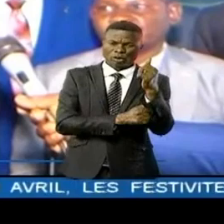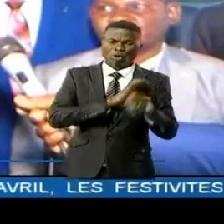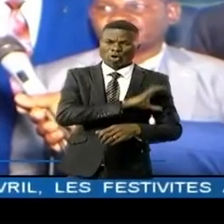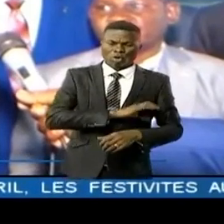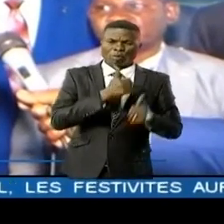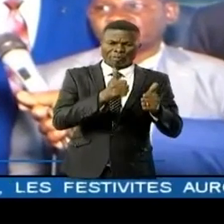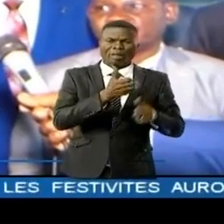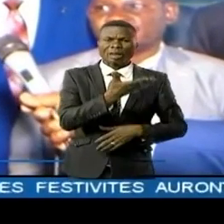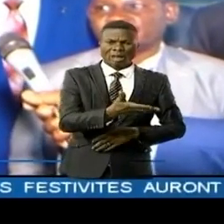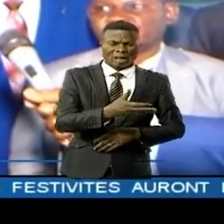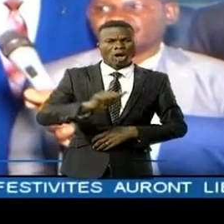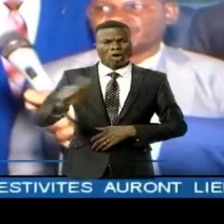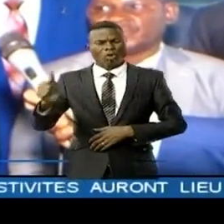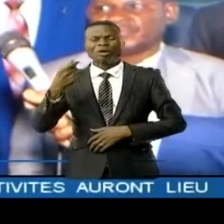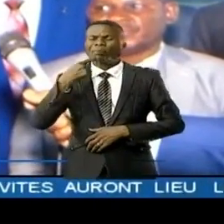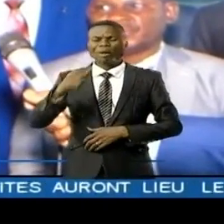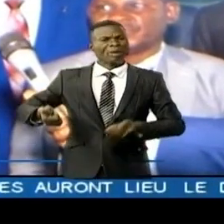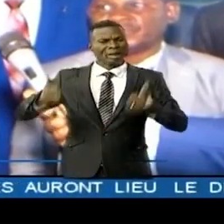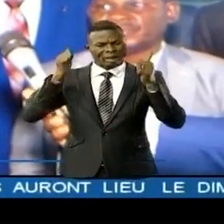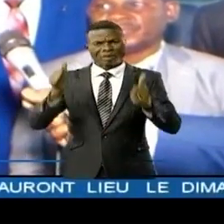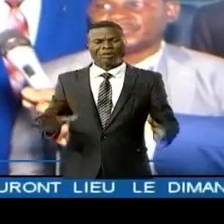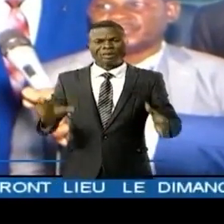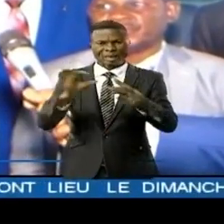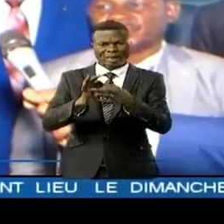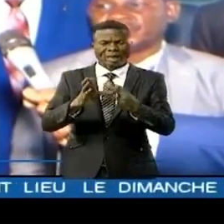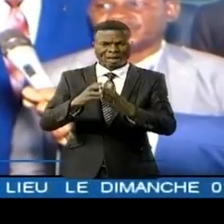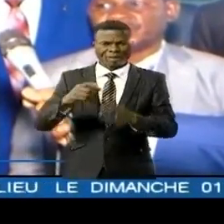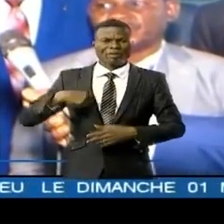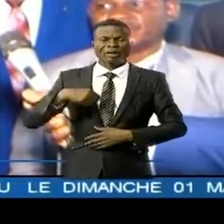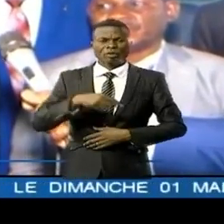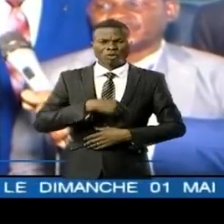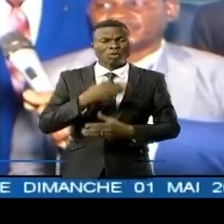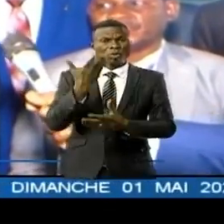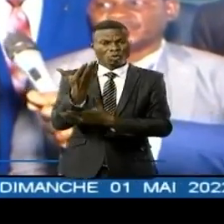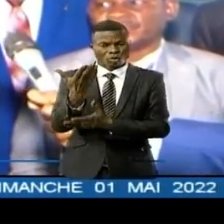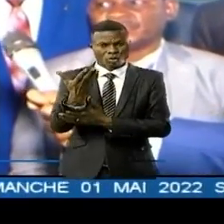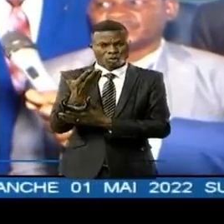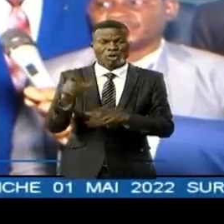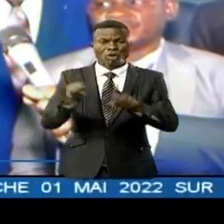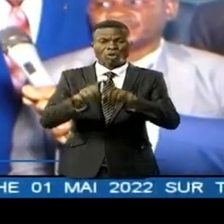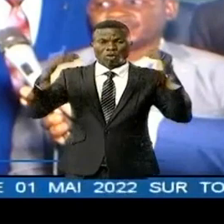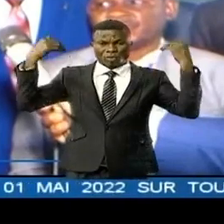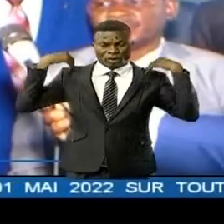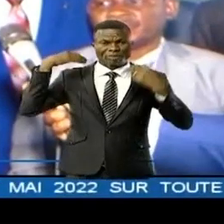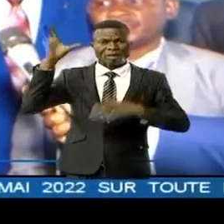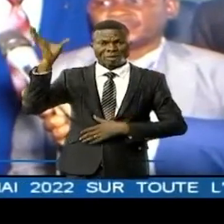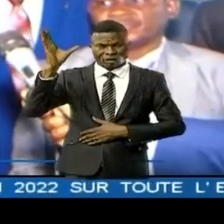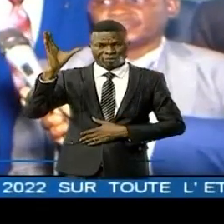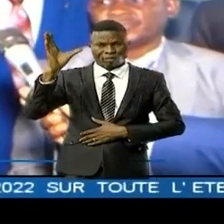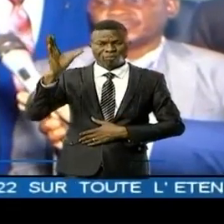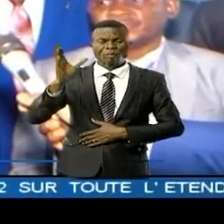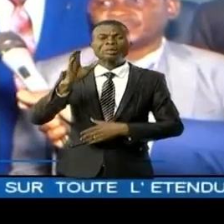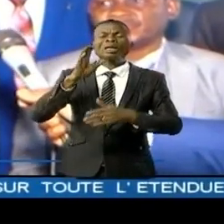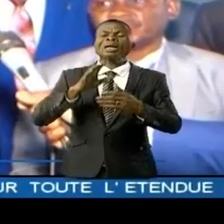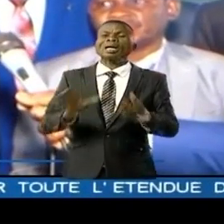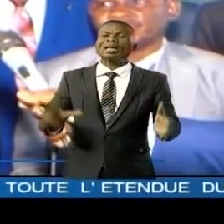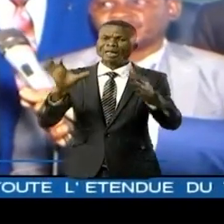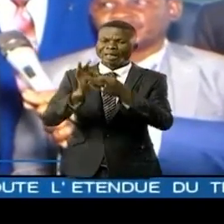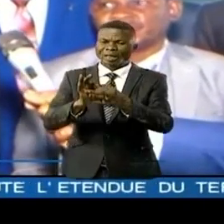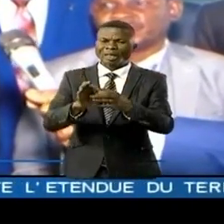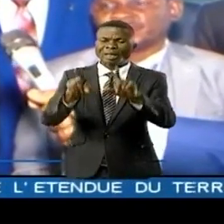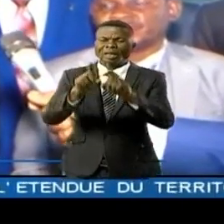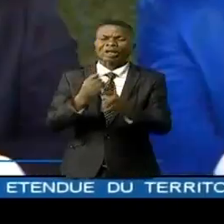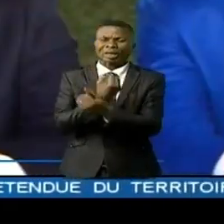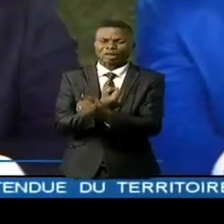bien, mais il y a d'autres qui refusent de s'intégrer. Et ce que nous demandons en tant qu'autorité traditionnelle, c'est l'intégration et le respect des